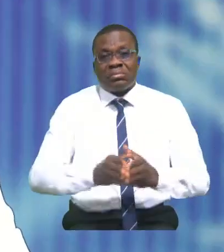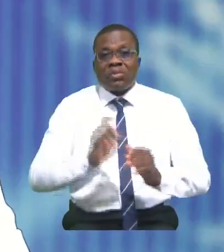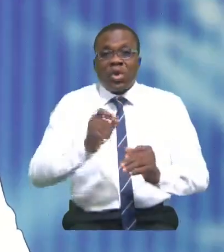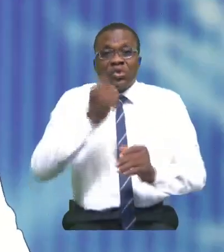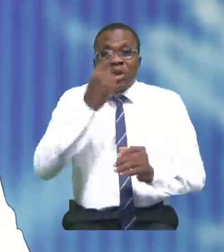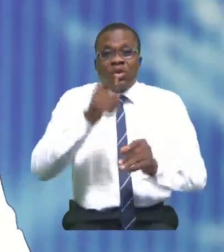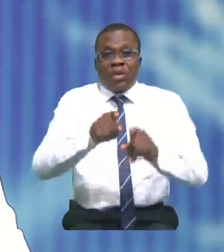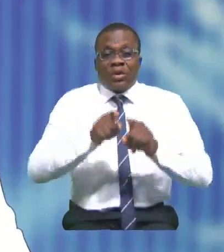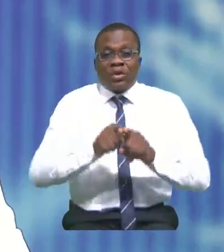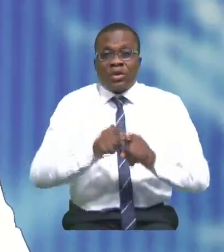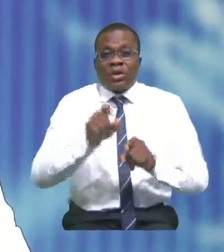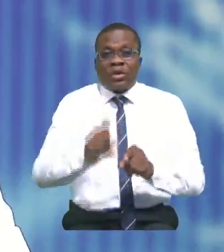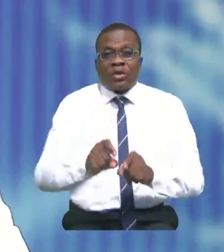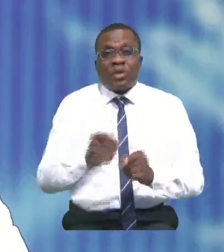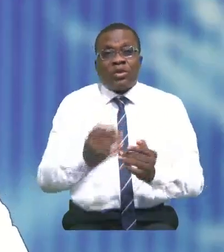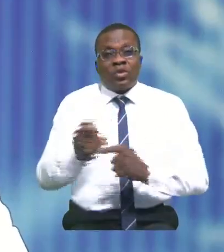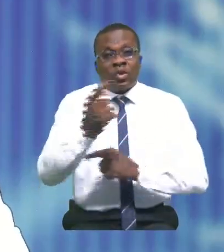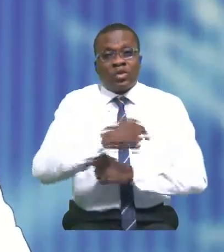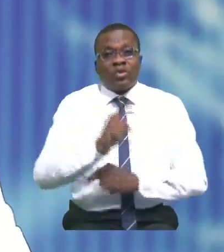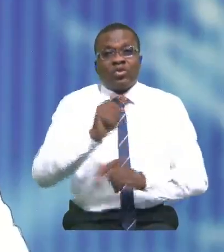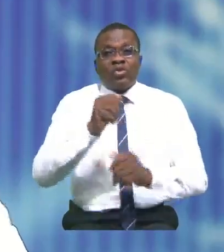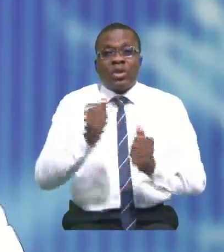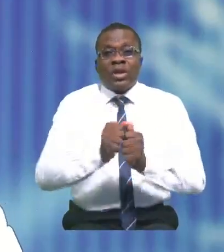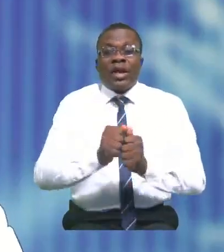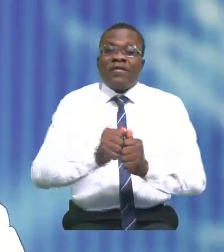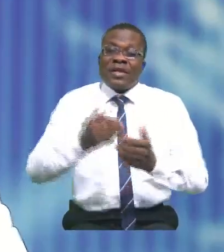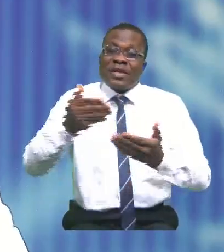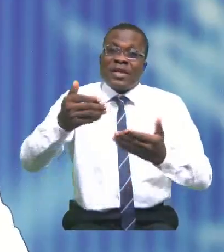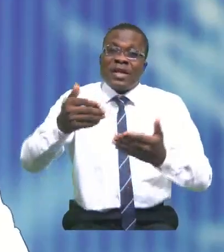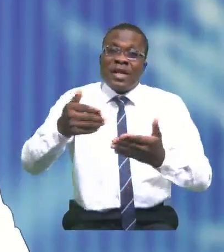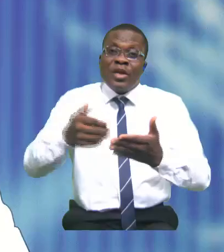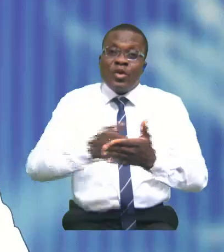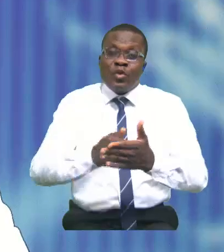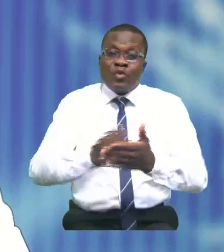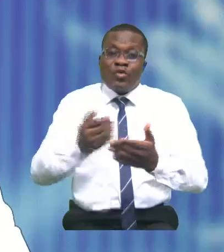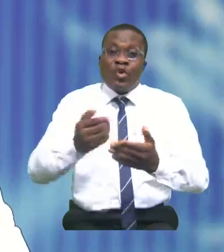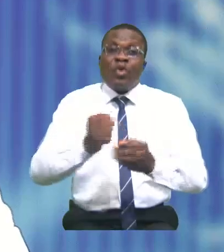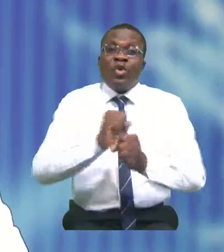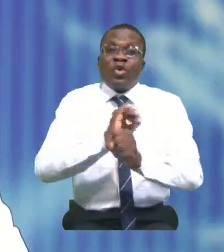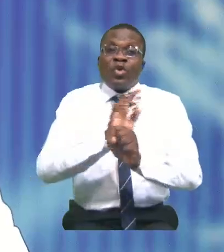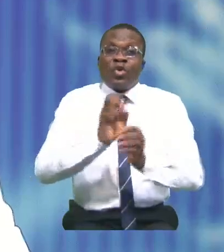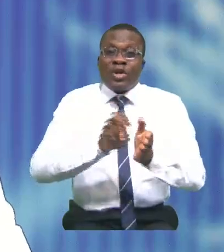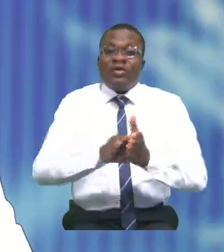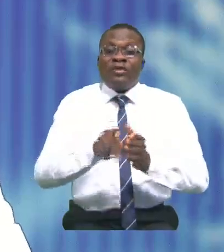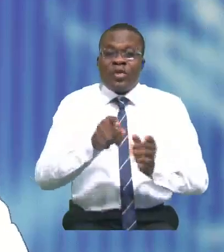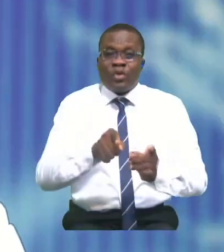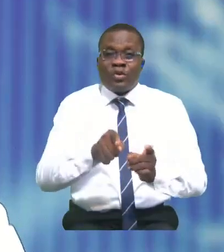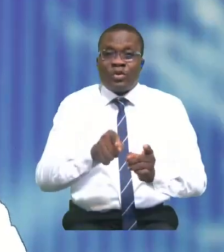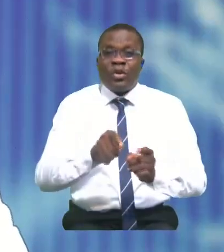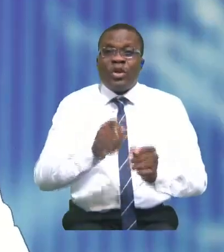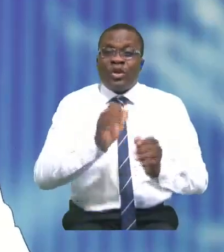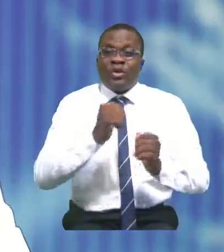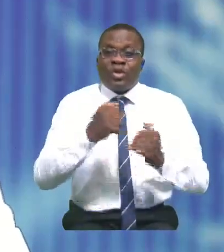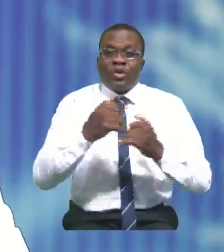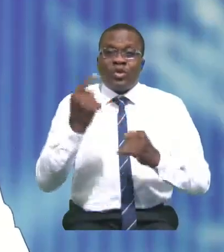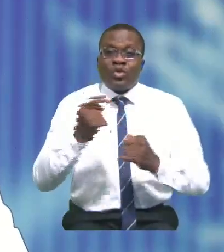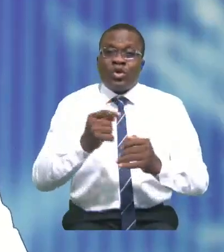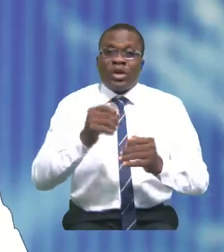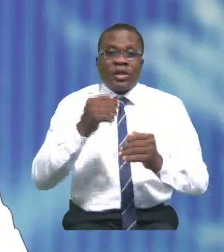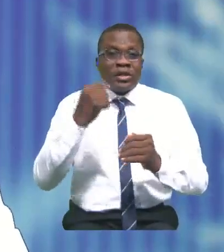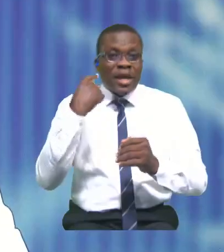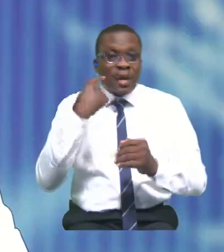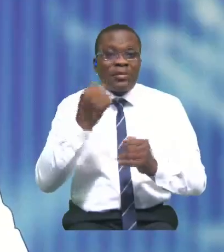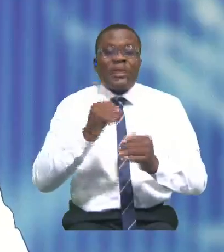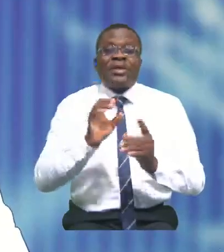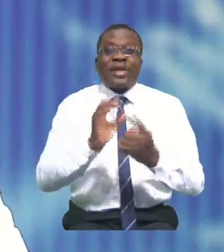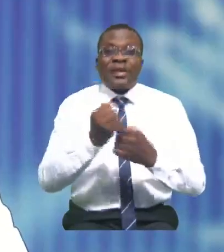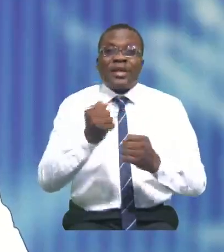que aujourd'hui avec la nouvelle vague de la covid appaur a appris que il y a des cas qui